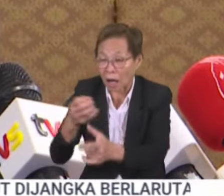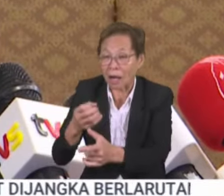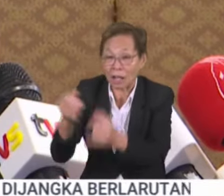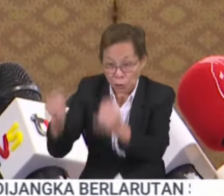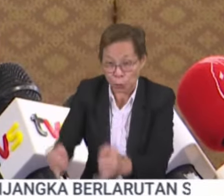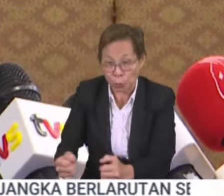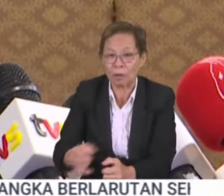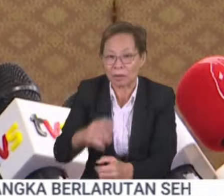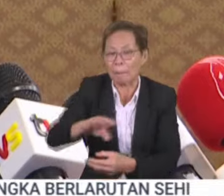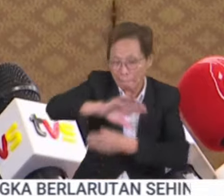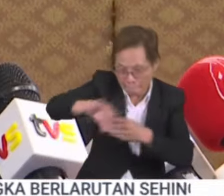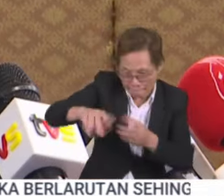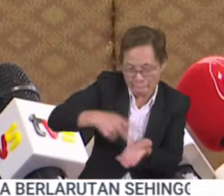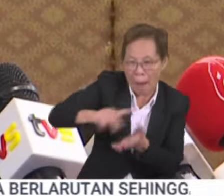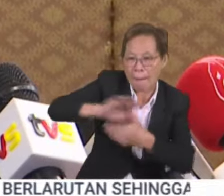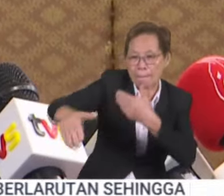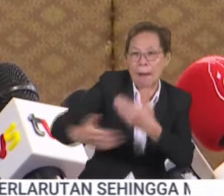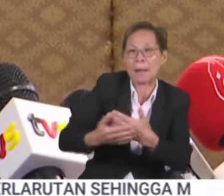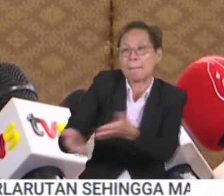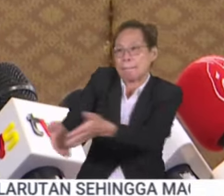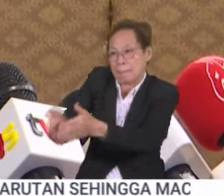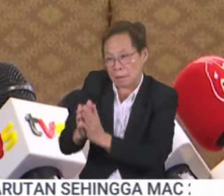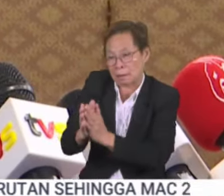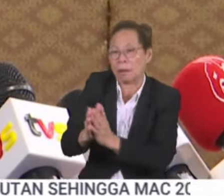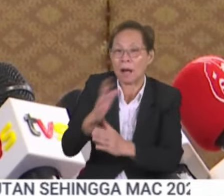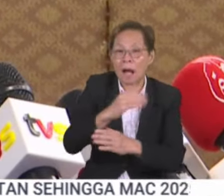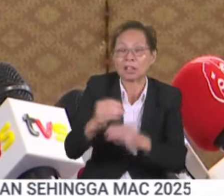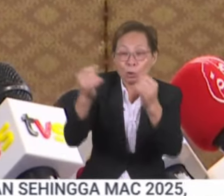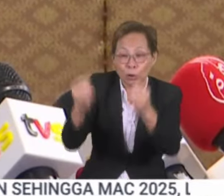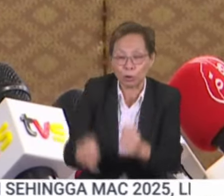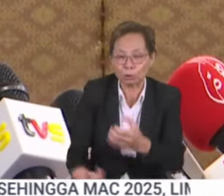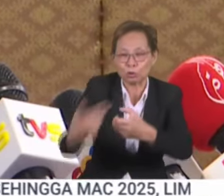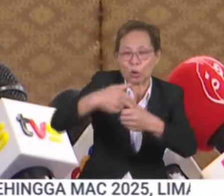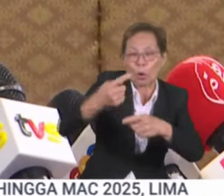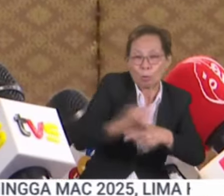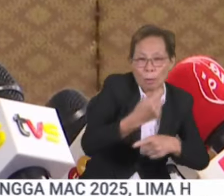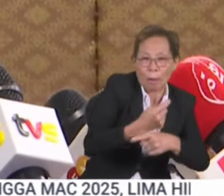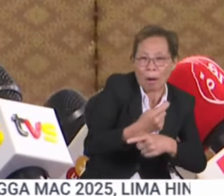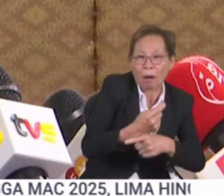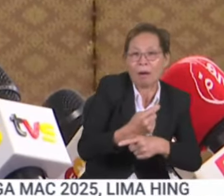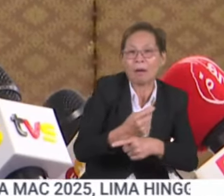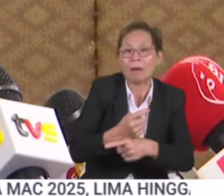melalui latihan sebagai seorang kadet.